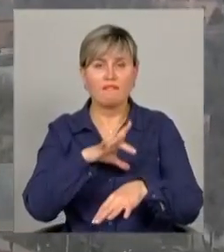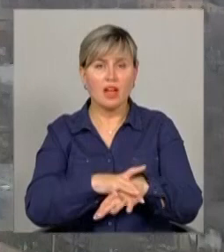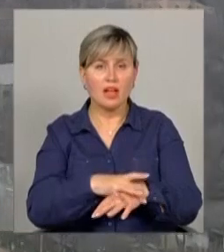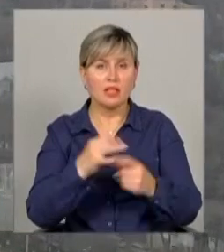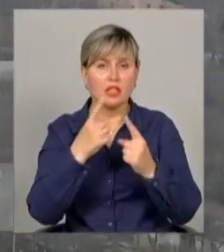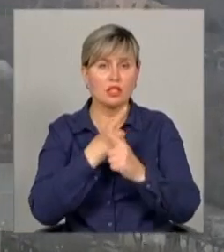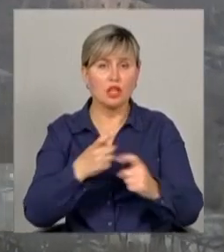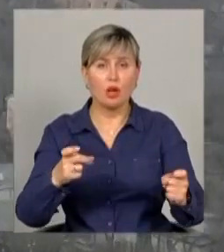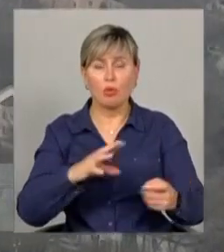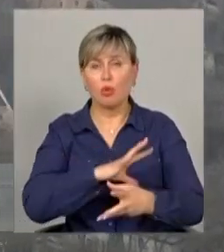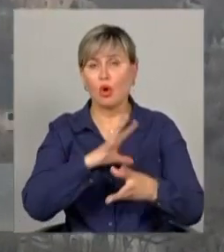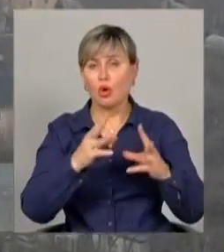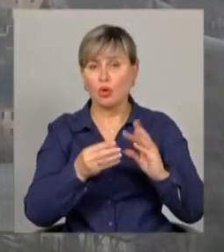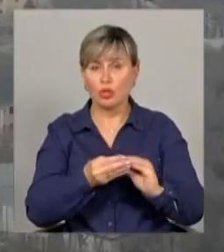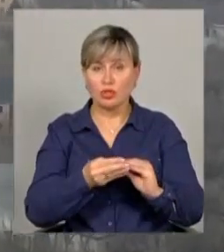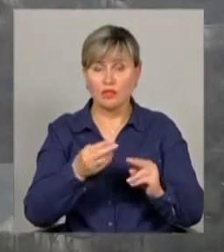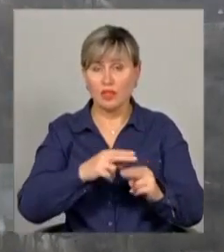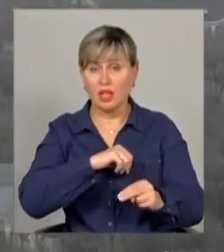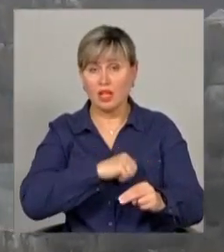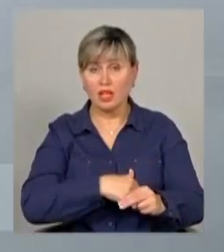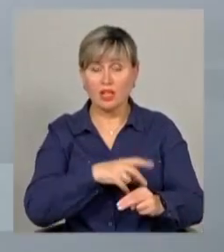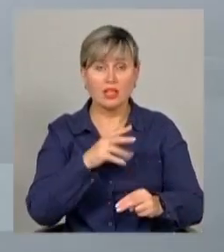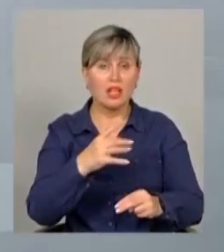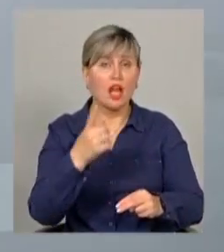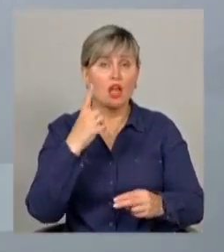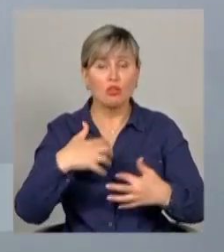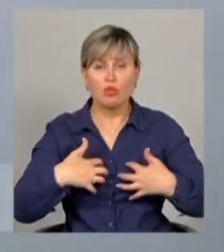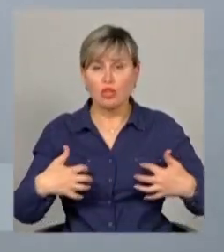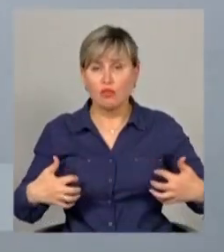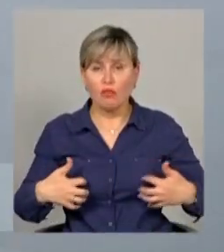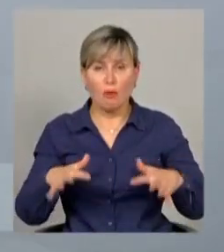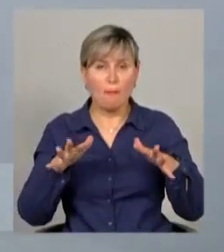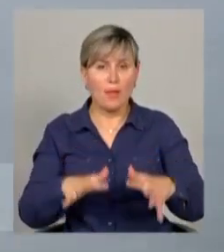сообщается, что по результатам авиаразведки ни одно животное в местности не